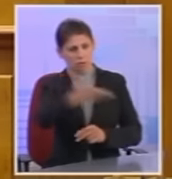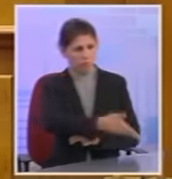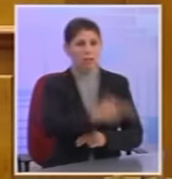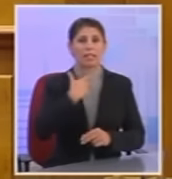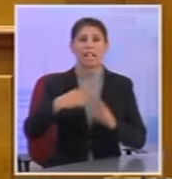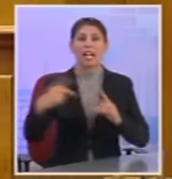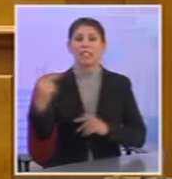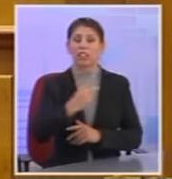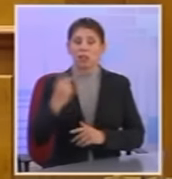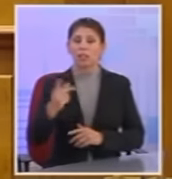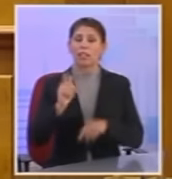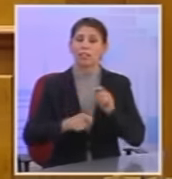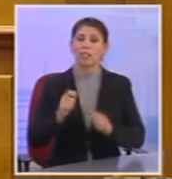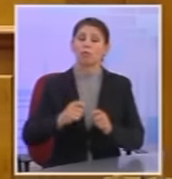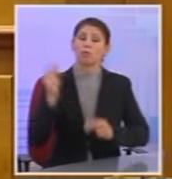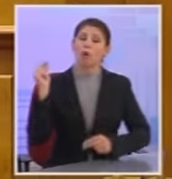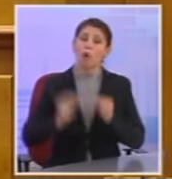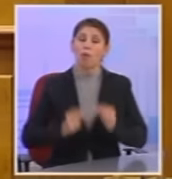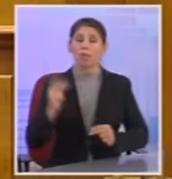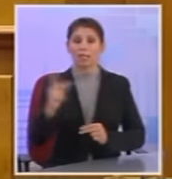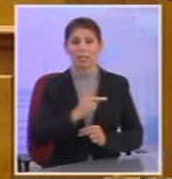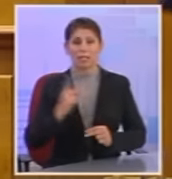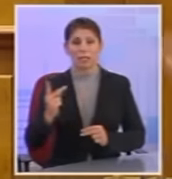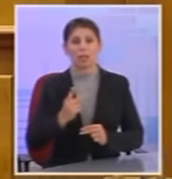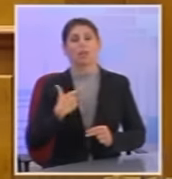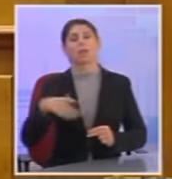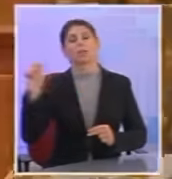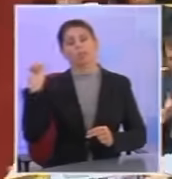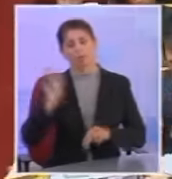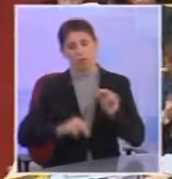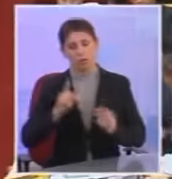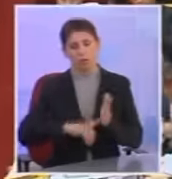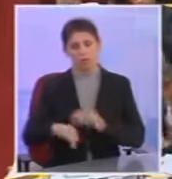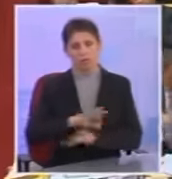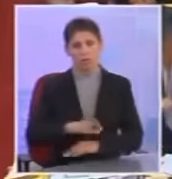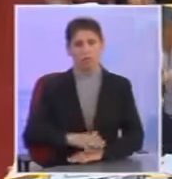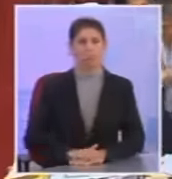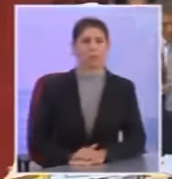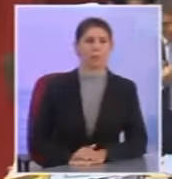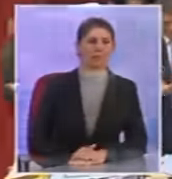αντικοινωνικά, γιατί δημιουργούν πρόβλημα στην κοινωνία και καταψηφίζουμε το νομοσχέδιο.